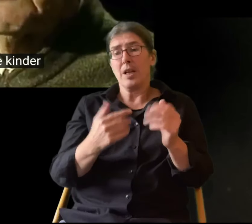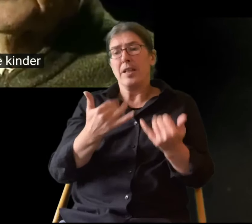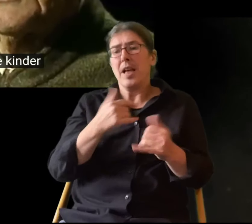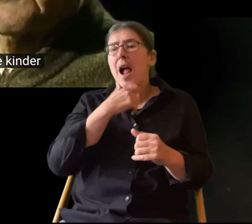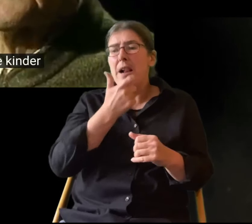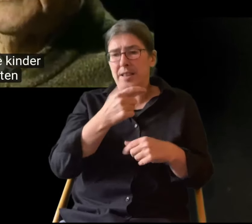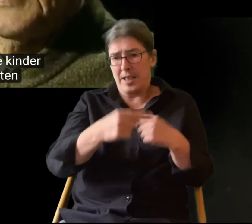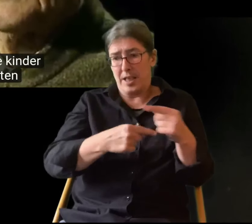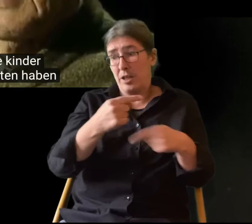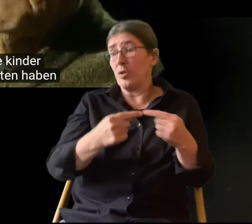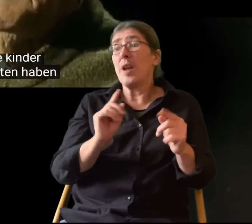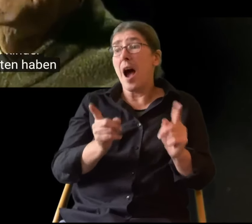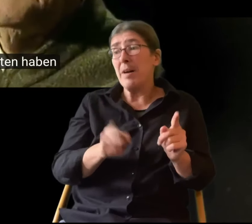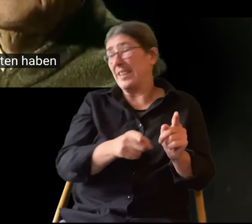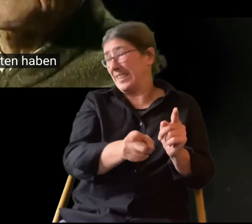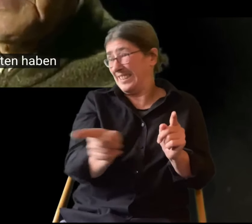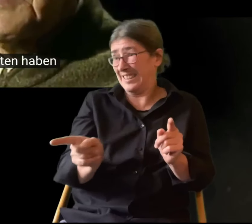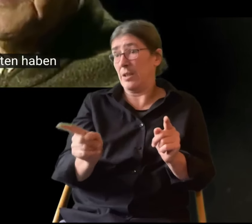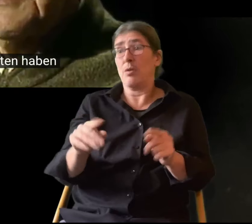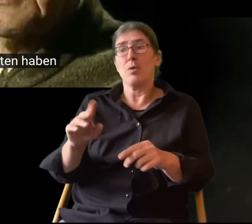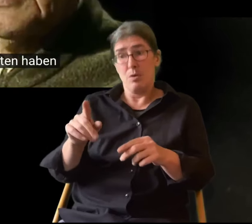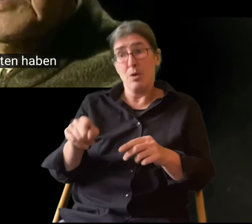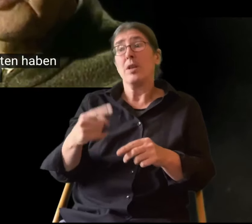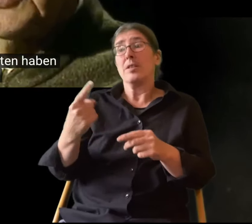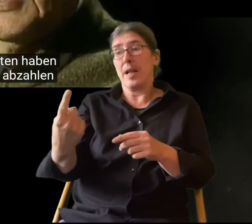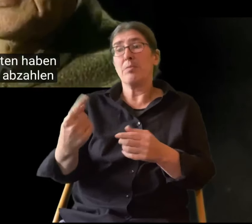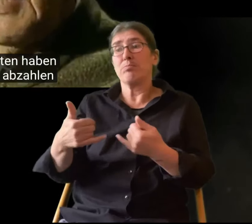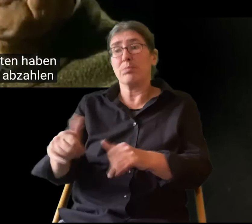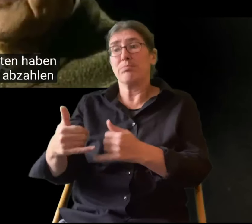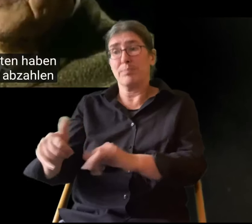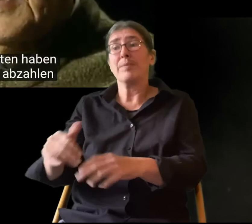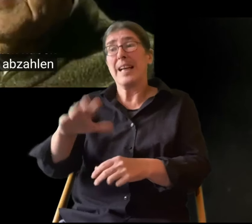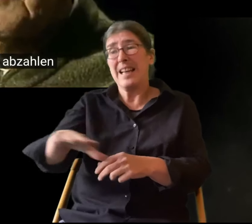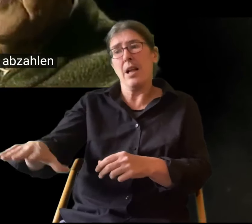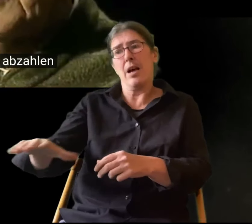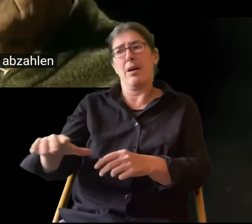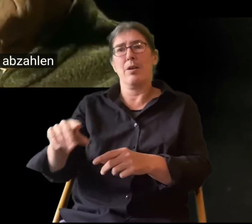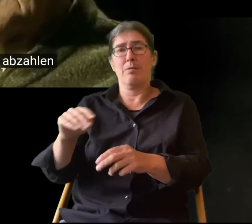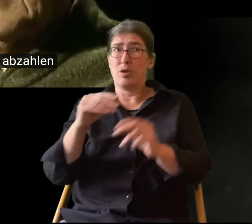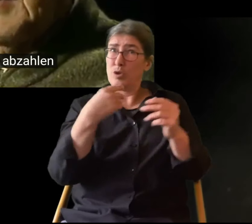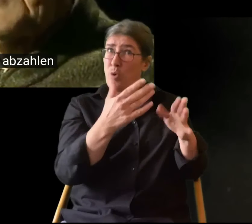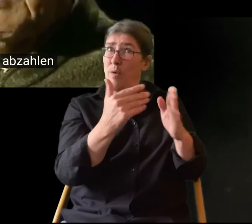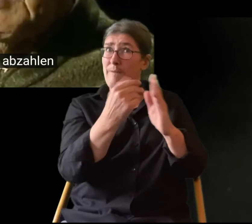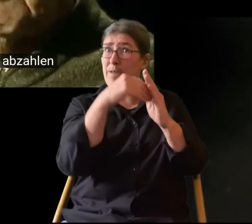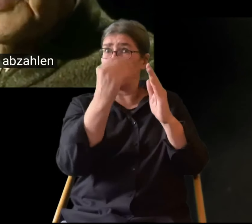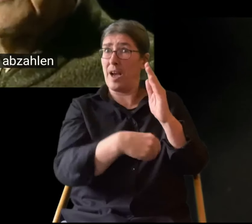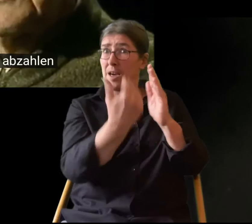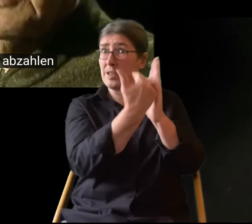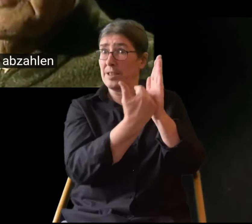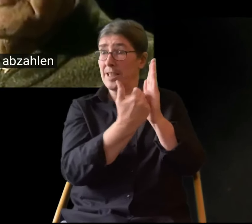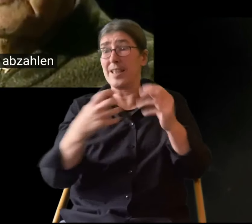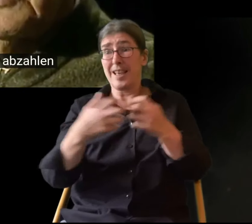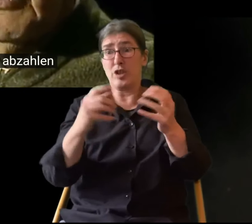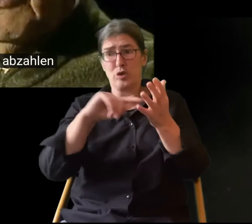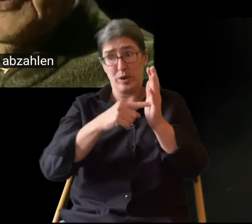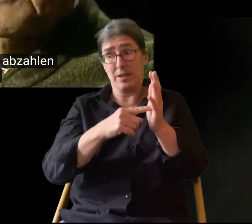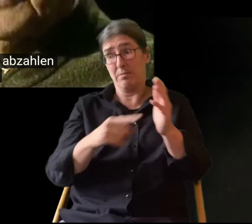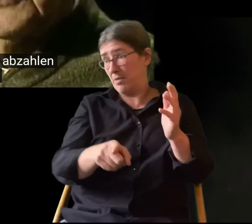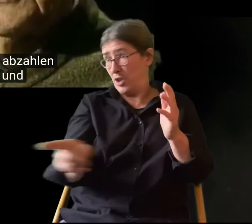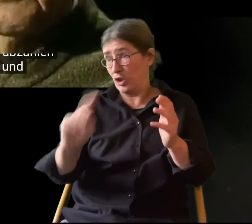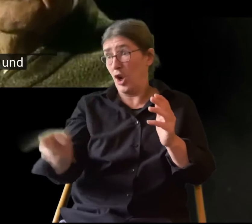darunter nachzuweisen haben wenn er dass diese krieg schulden abzahlen sollte dann habt ihr bis zu